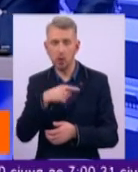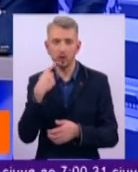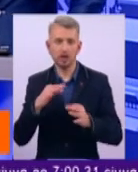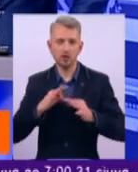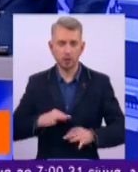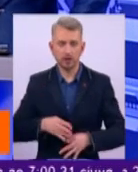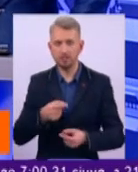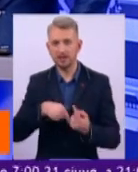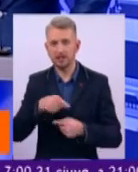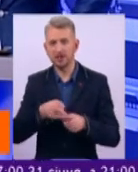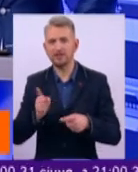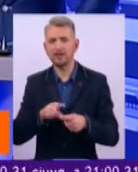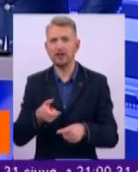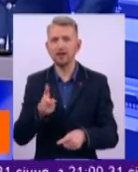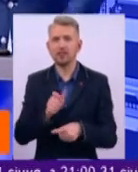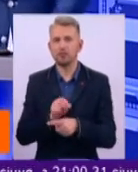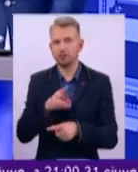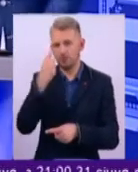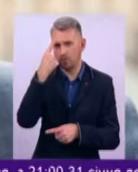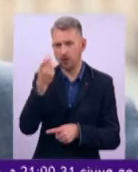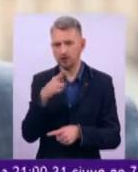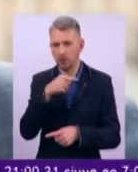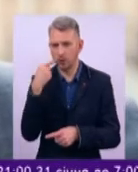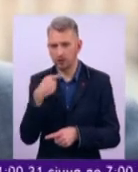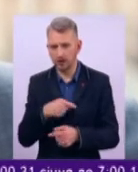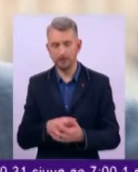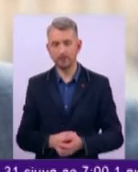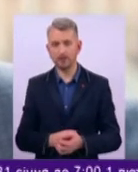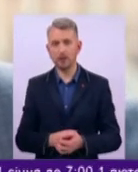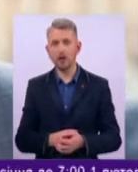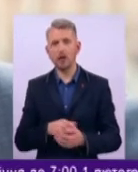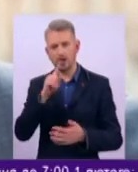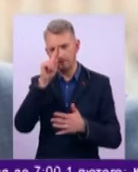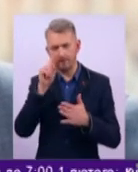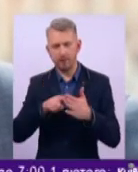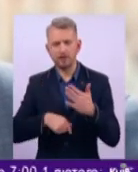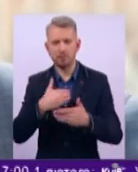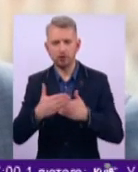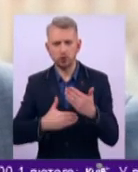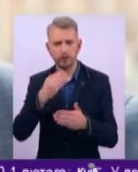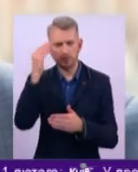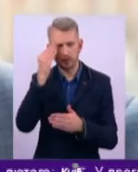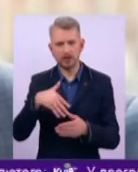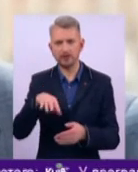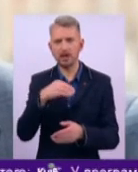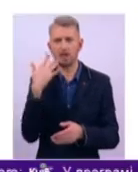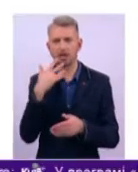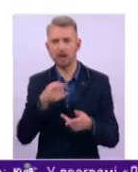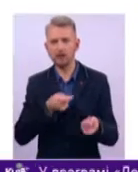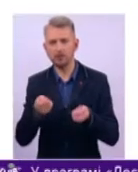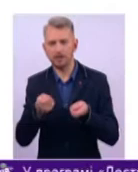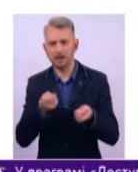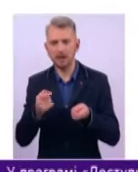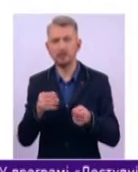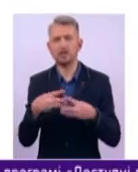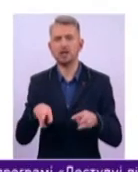чиновників і бізнесменів, це більше, ніж попередження для Росії. Далі цитую. Впевнена послідовна позиція всієї американської адміністрації та